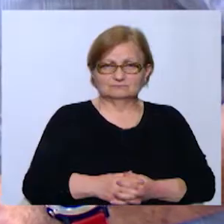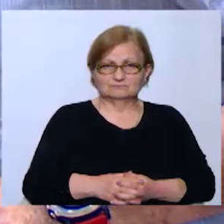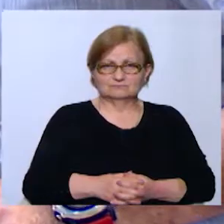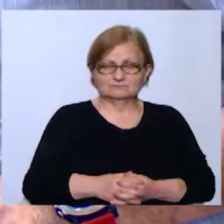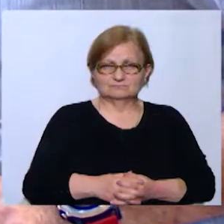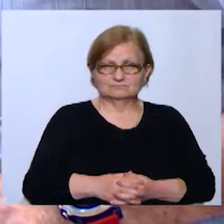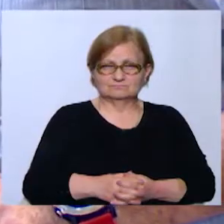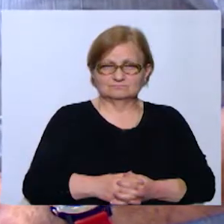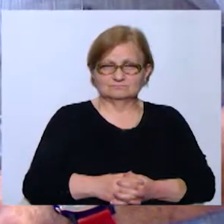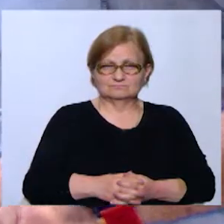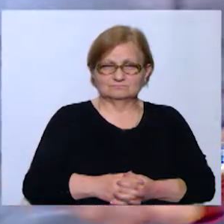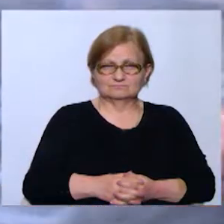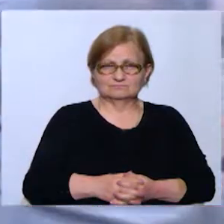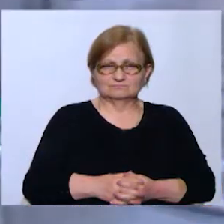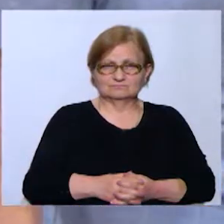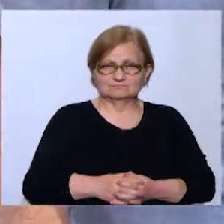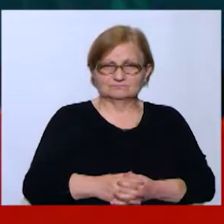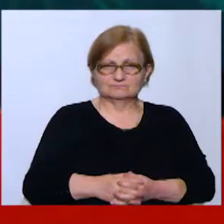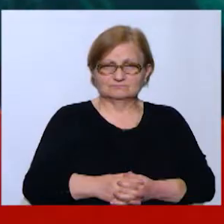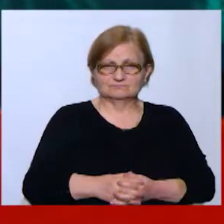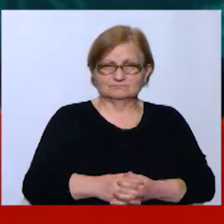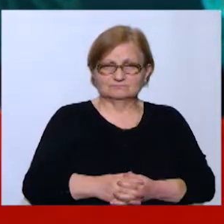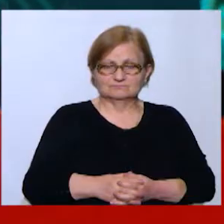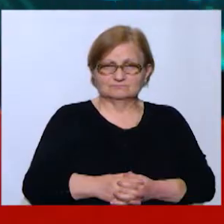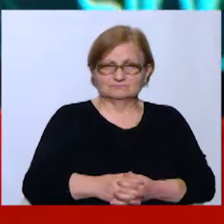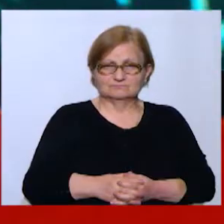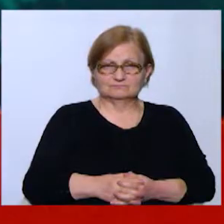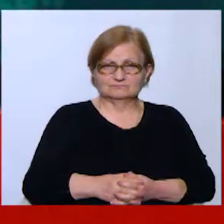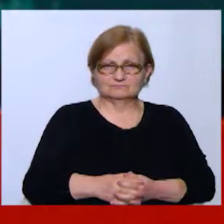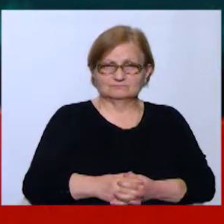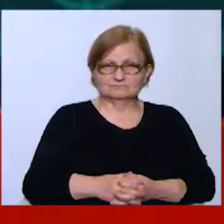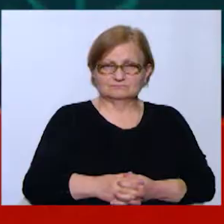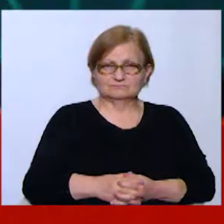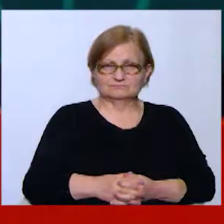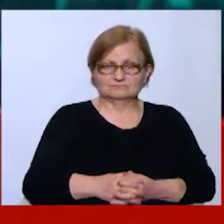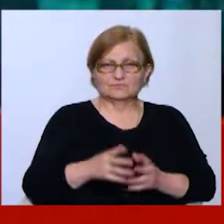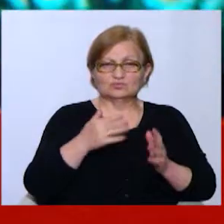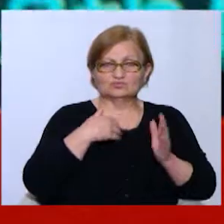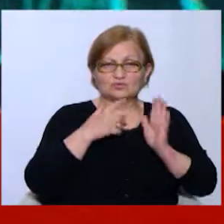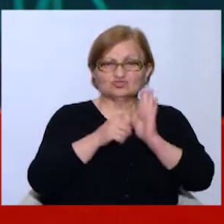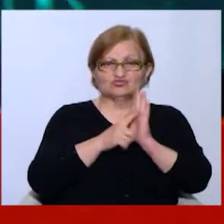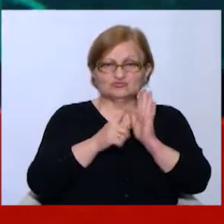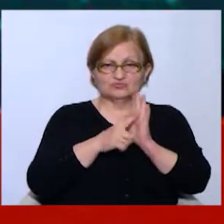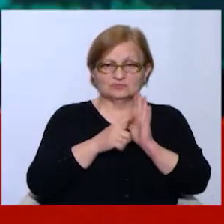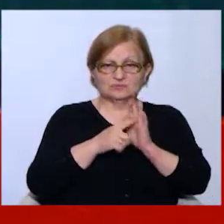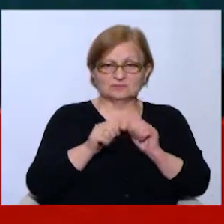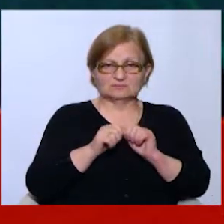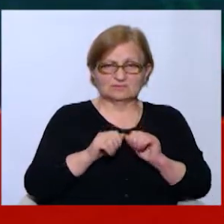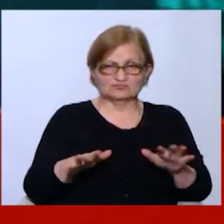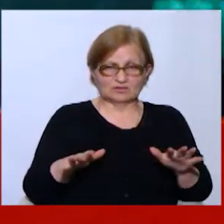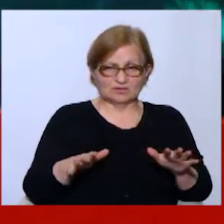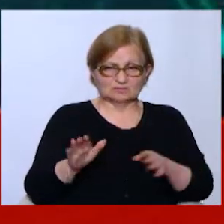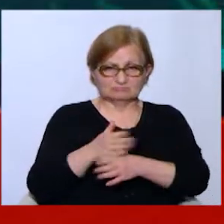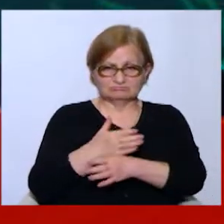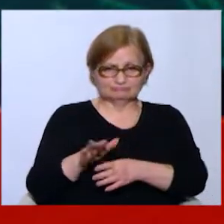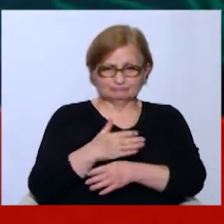დამატებული 7 ჩავწეროთ. ამის შემდეგ ჩვენ 7-იანი დავშალეთ ჩვენი